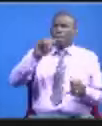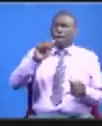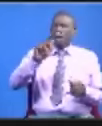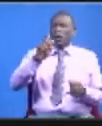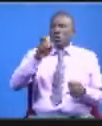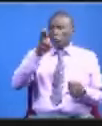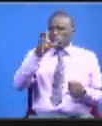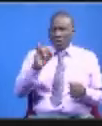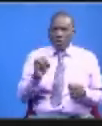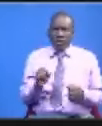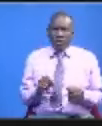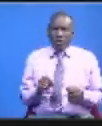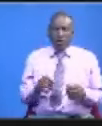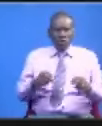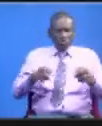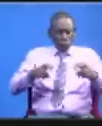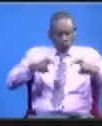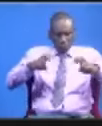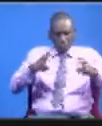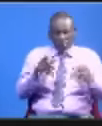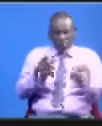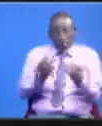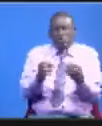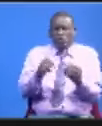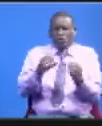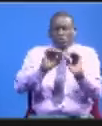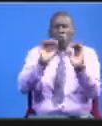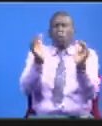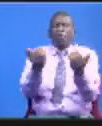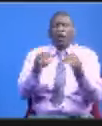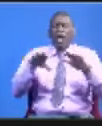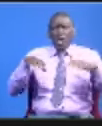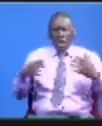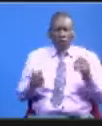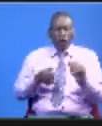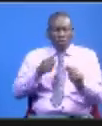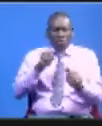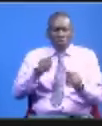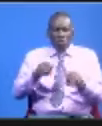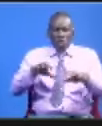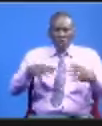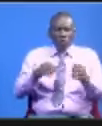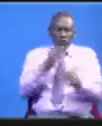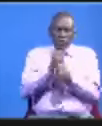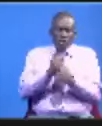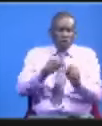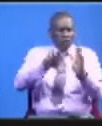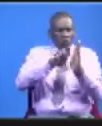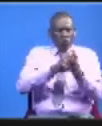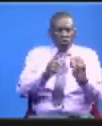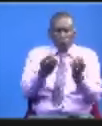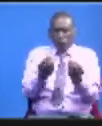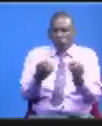mahiri anauchambua mchezo wa softball, jinsi ambavyo unachezwa pamoja na sheria zake ni zipi.